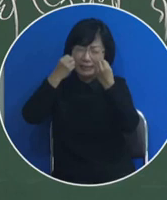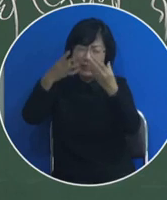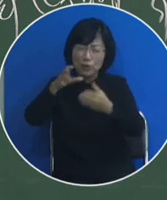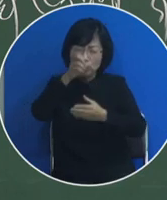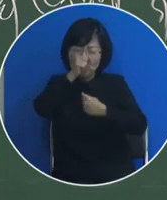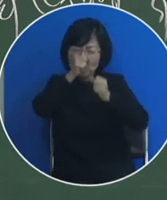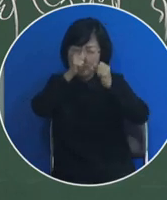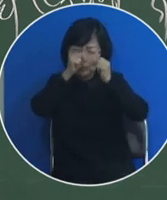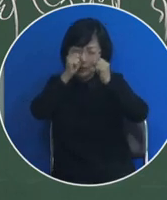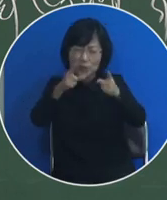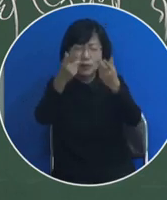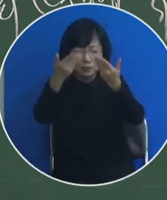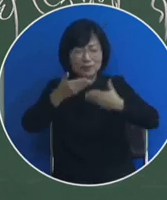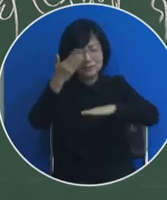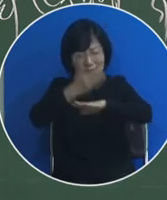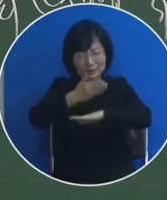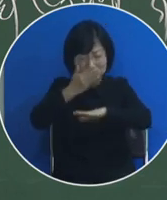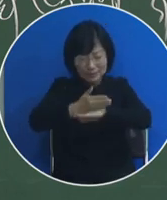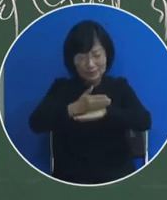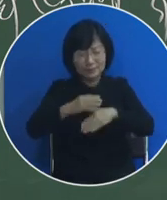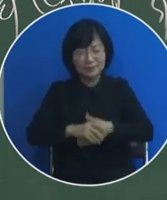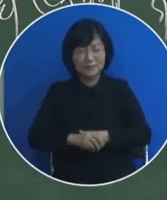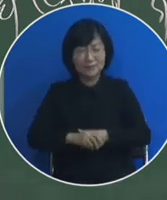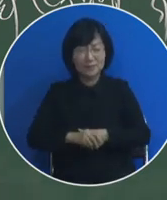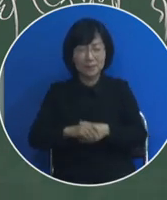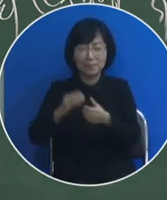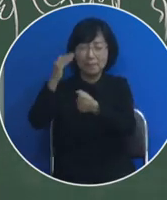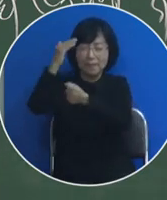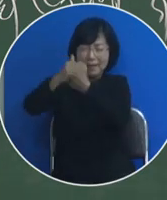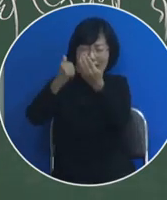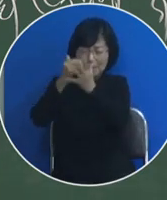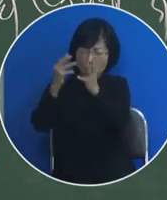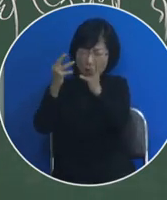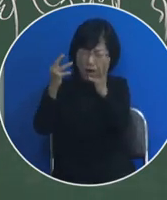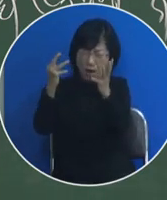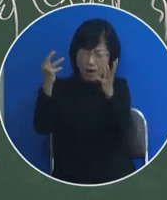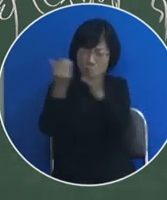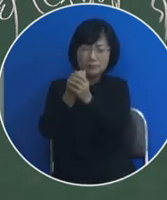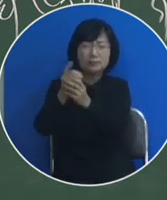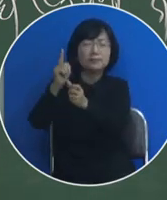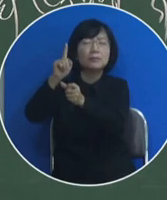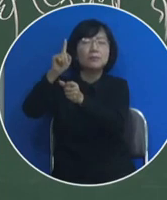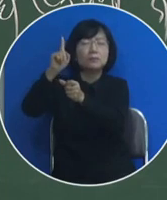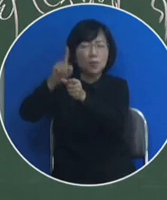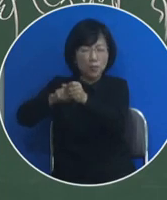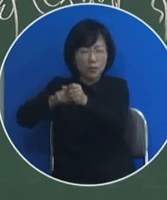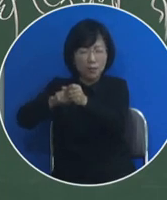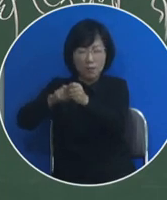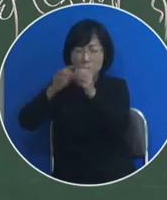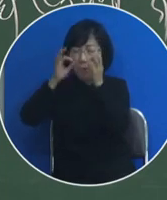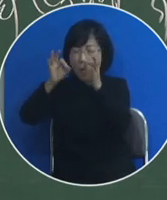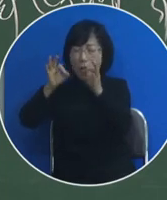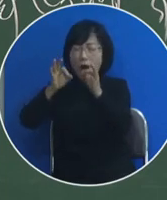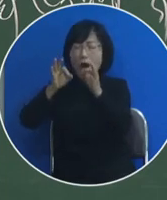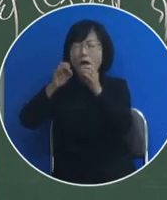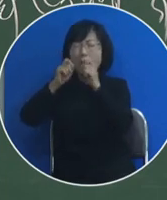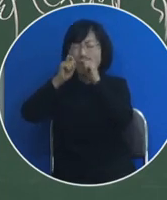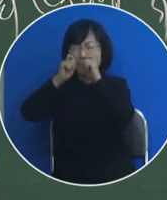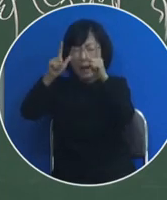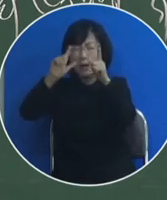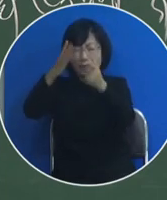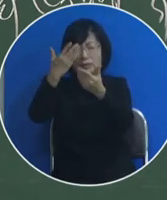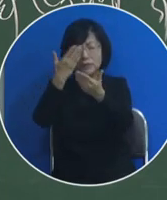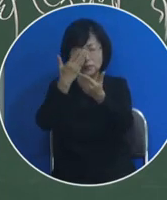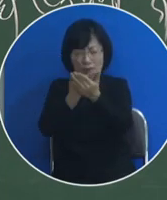as we newly begin 2016. 하나님의 절대 목표 보게 해 주옵소서. Help us to see your absolute goal. 그래서